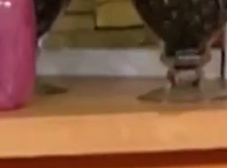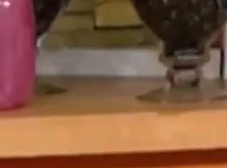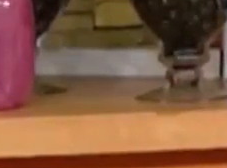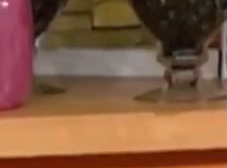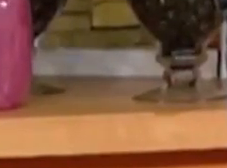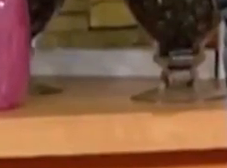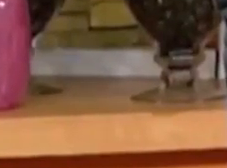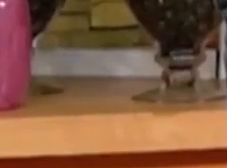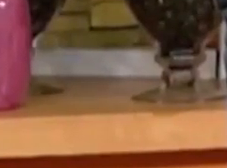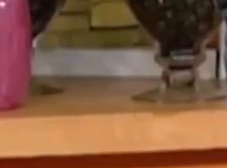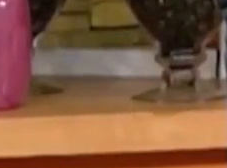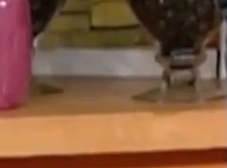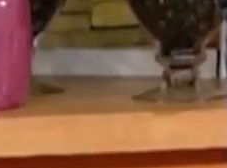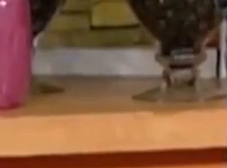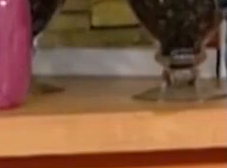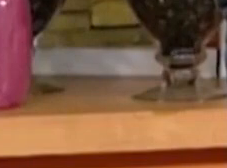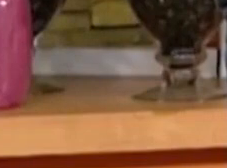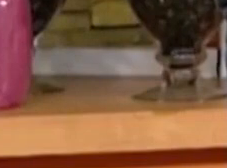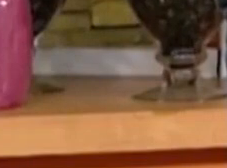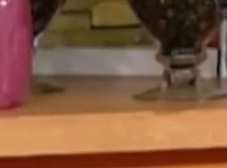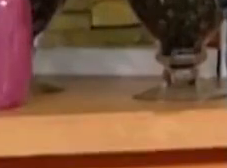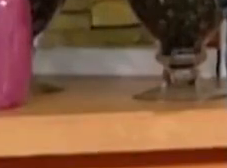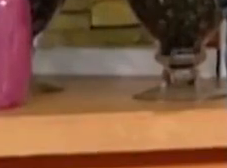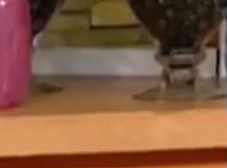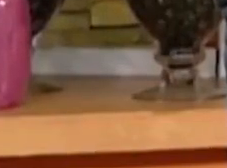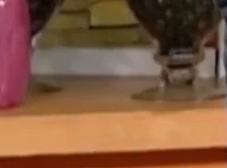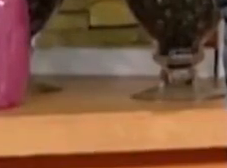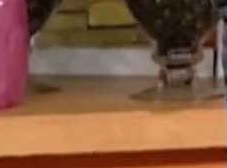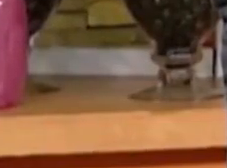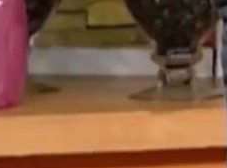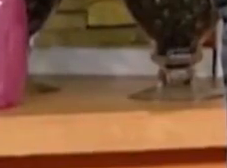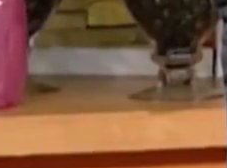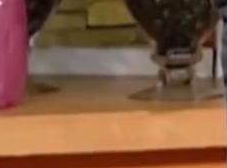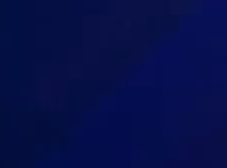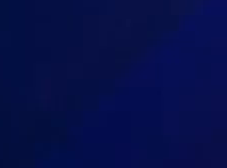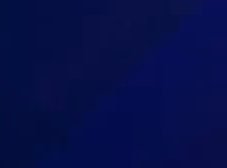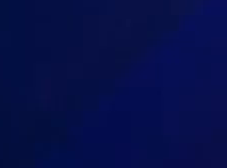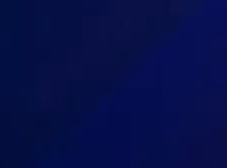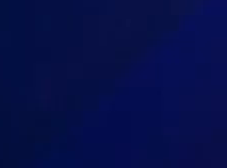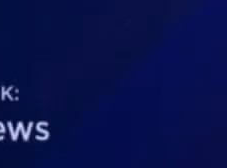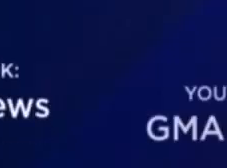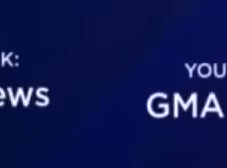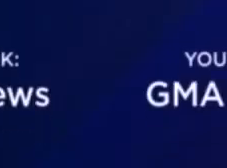sa GMA Pinoy TV at www.gmanews.tv.